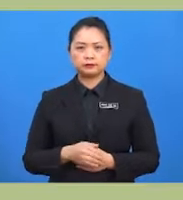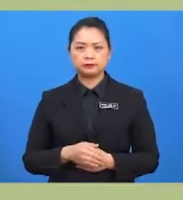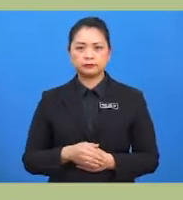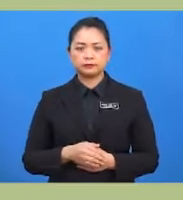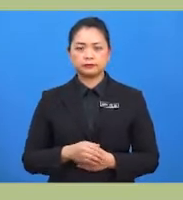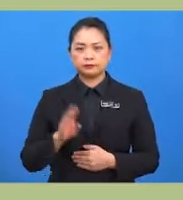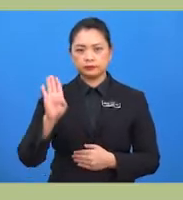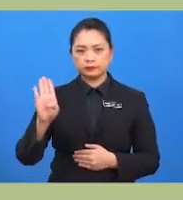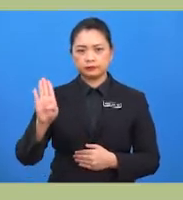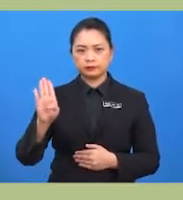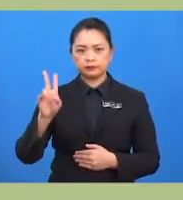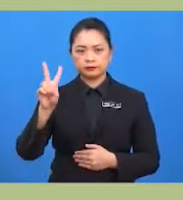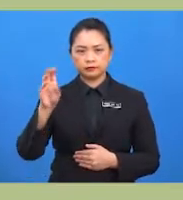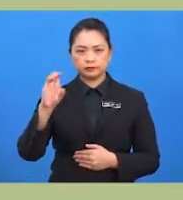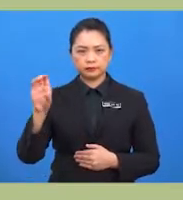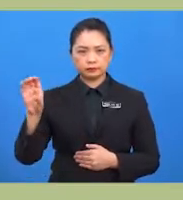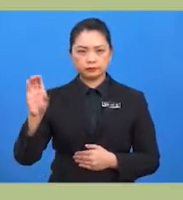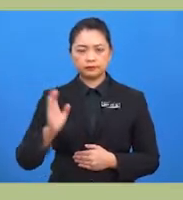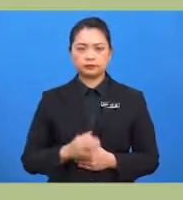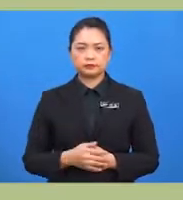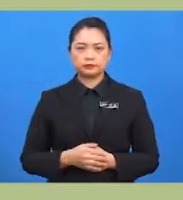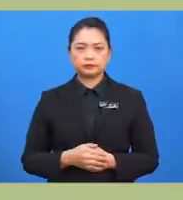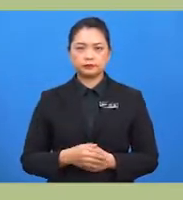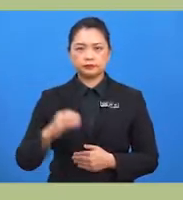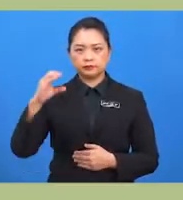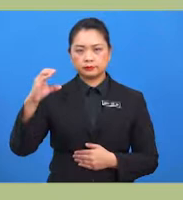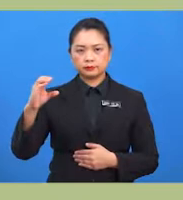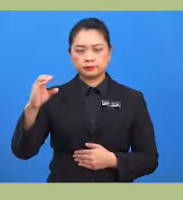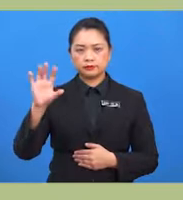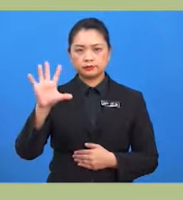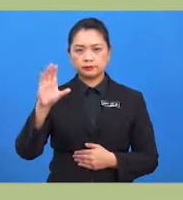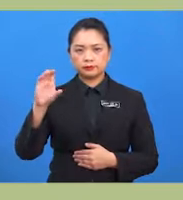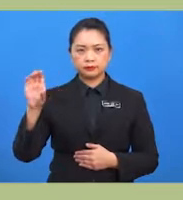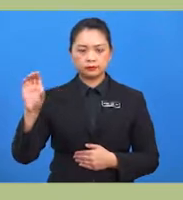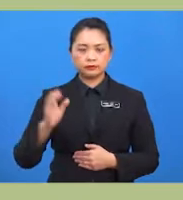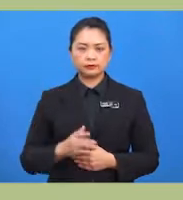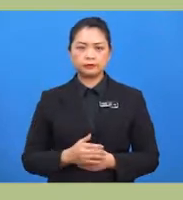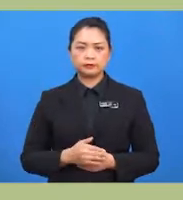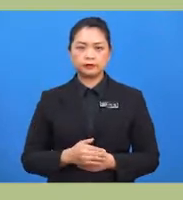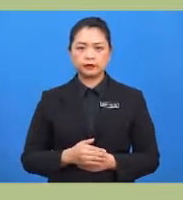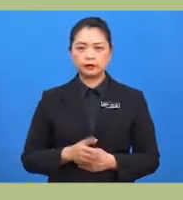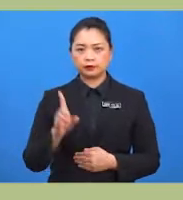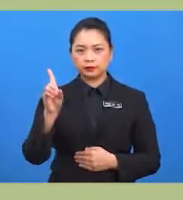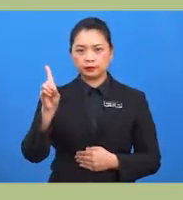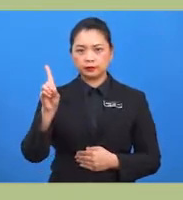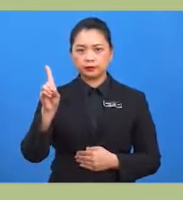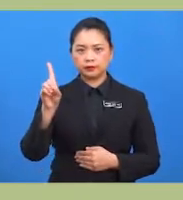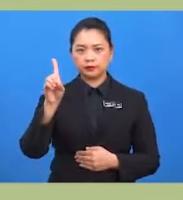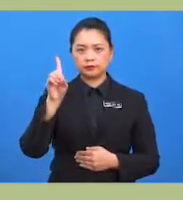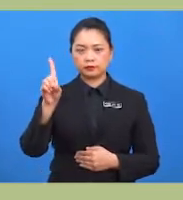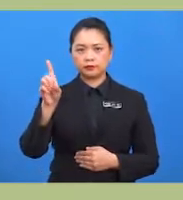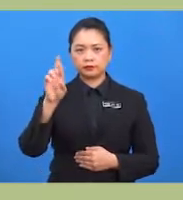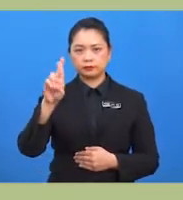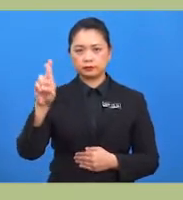padu b200 dan ini terpadu c500 cm padu dan